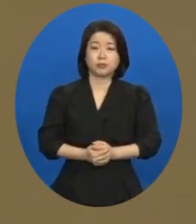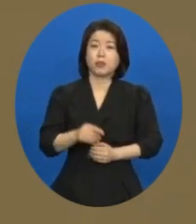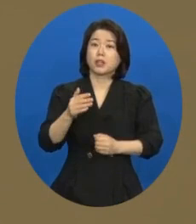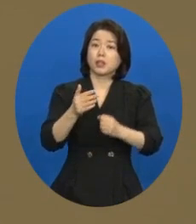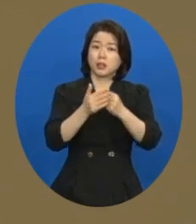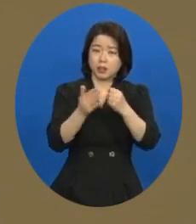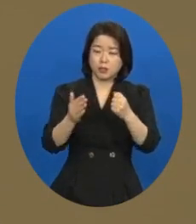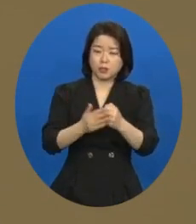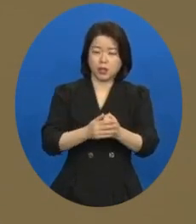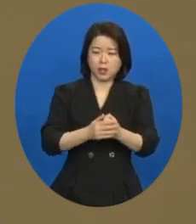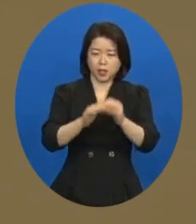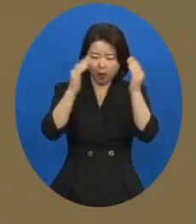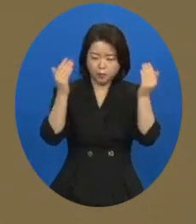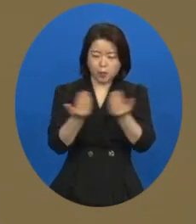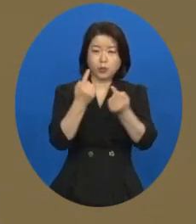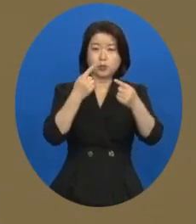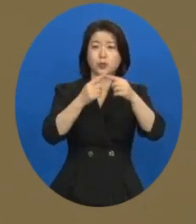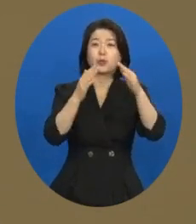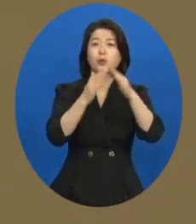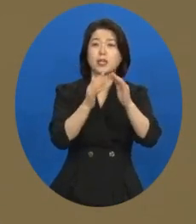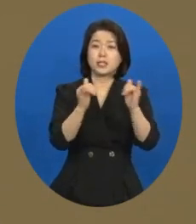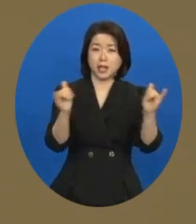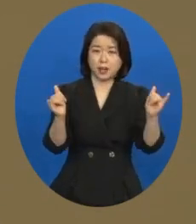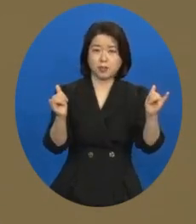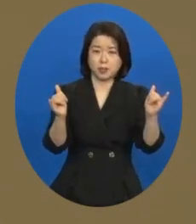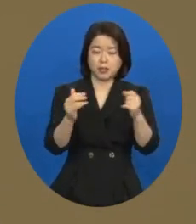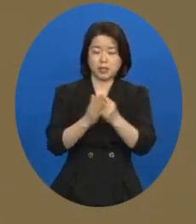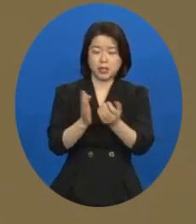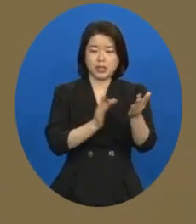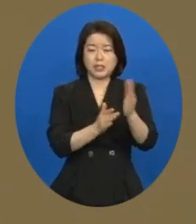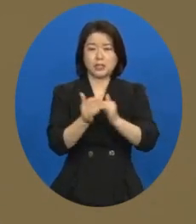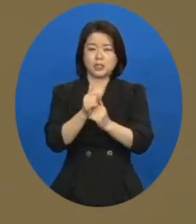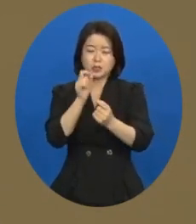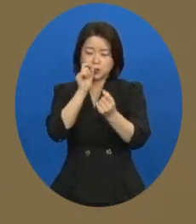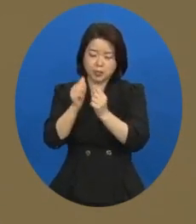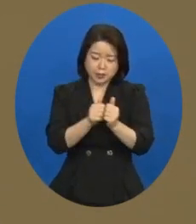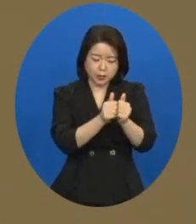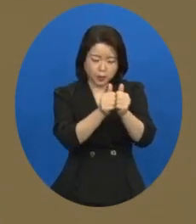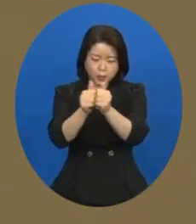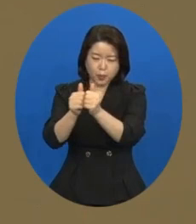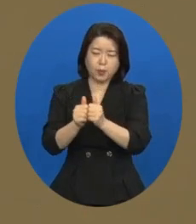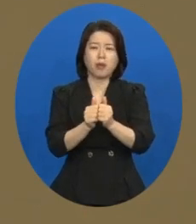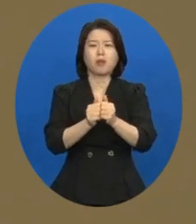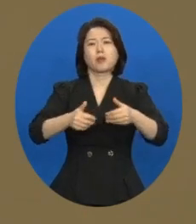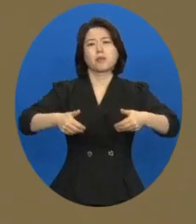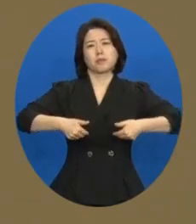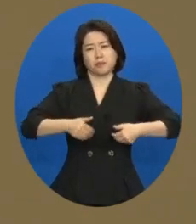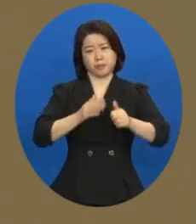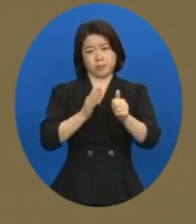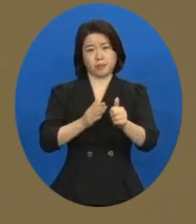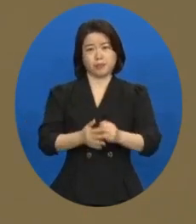그러니까 온 교우들이 예수님과 친밀히 동행하자는 거예요.